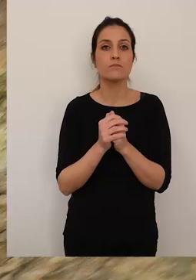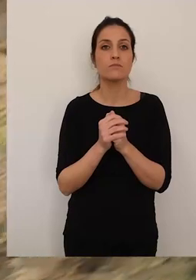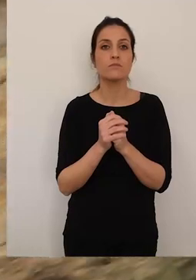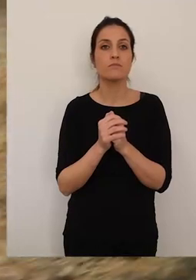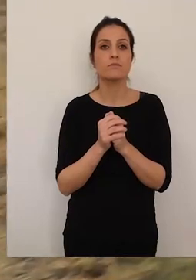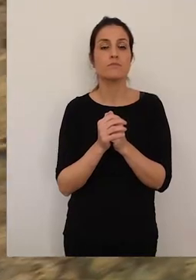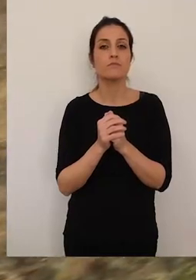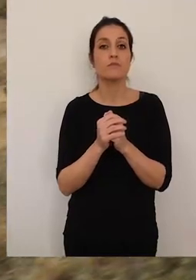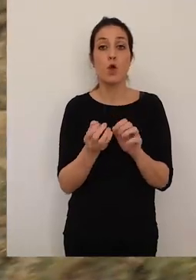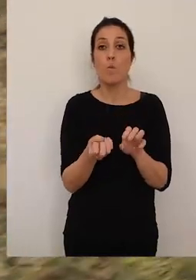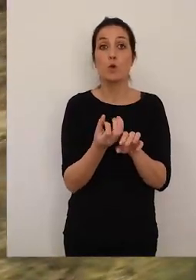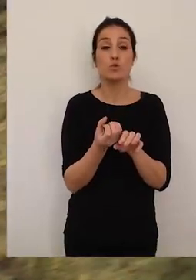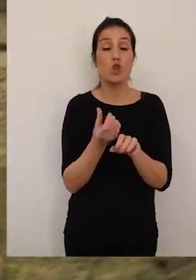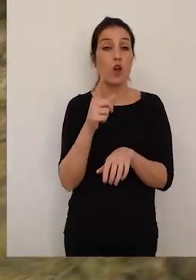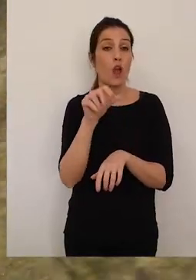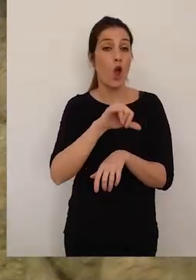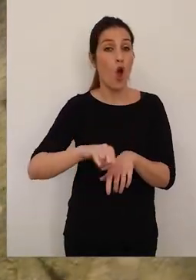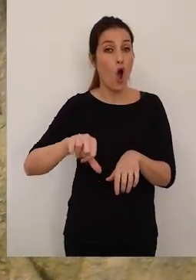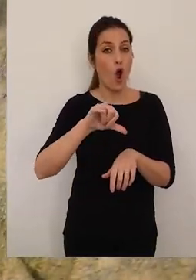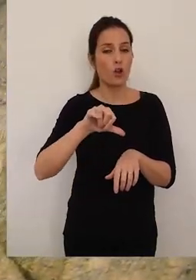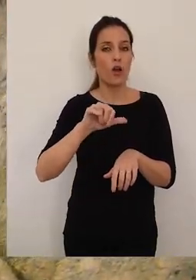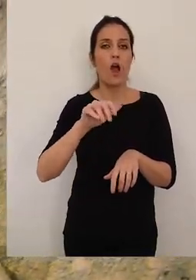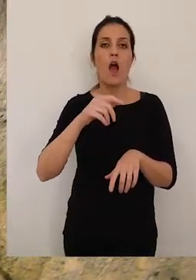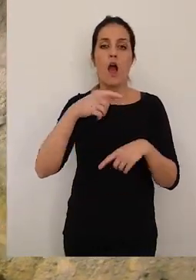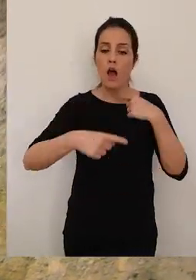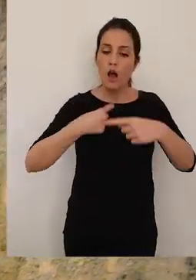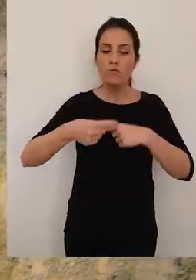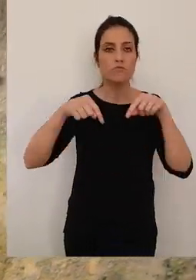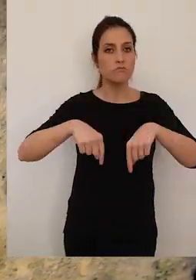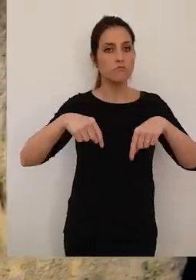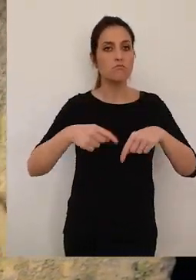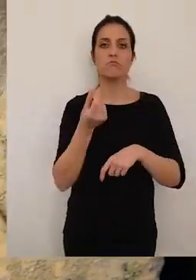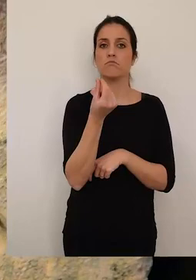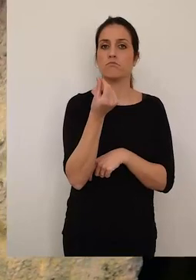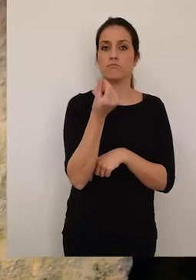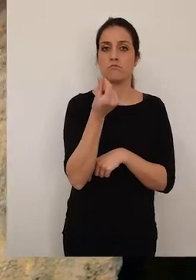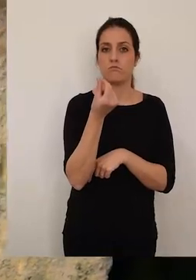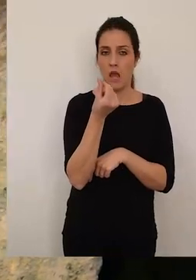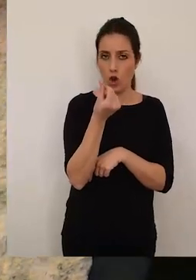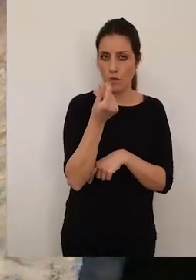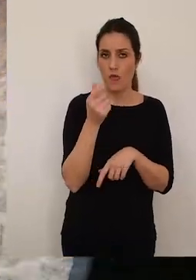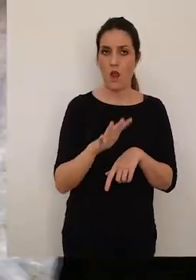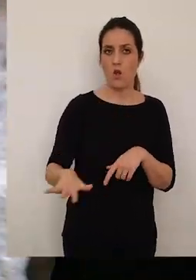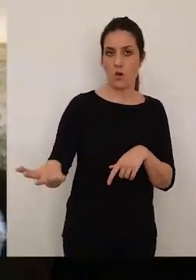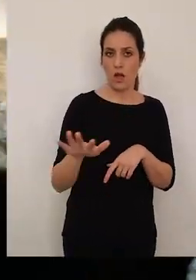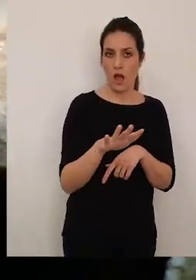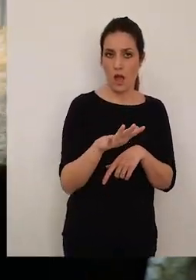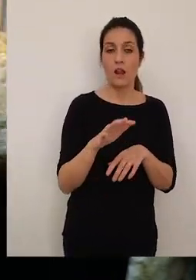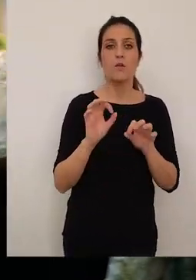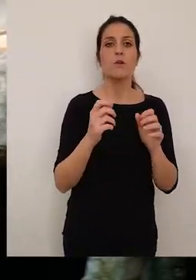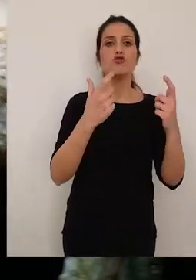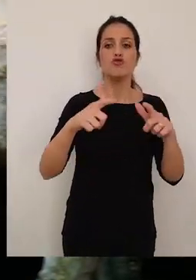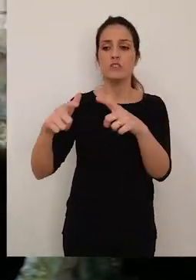La produzione dell'olio è ancora oggi elemento essenziale dell'economia locale, essendo Martano inserita nel circuito delle città